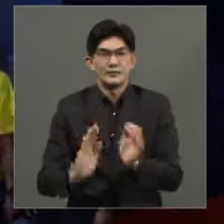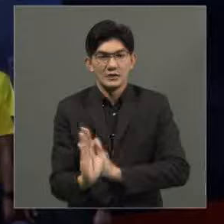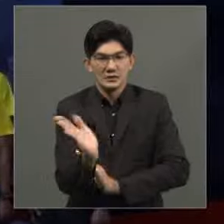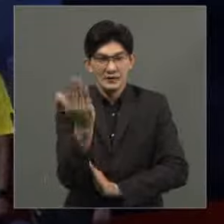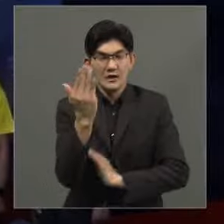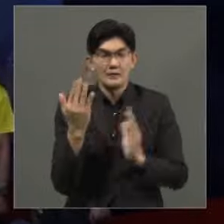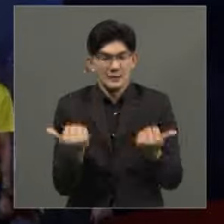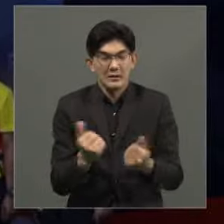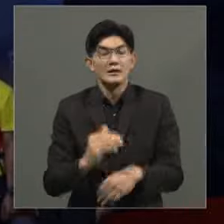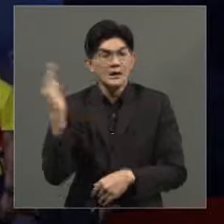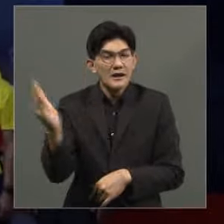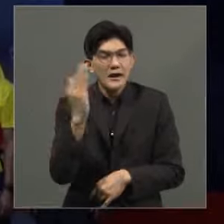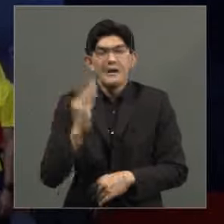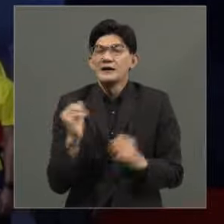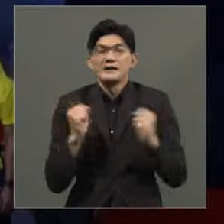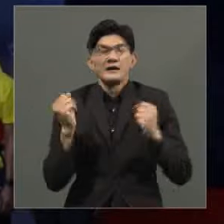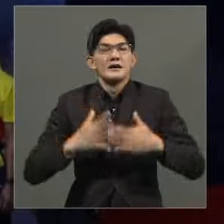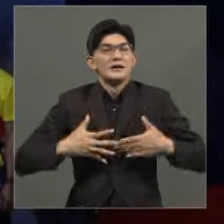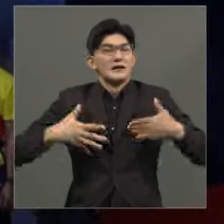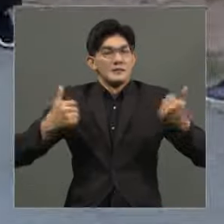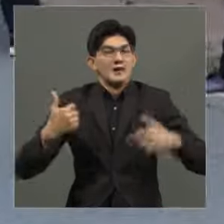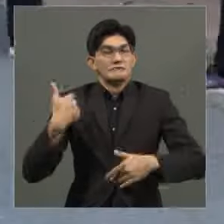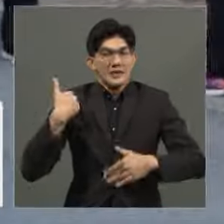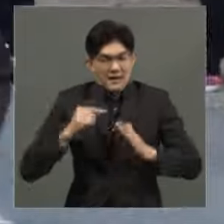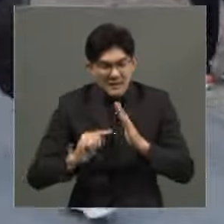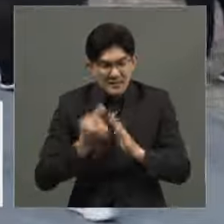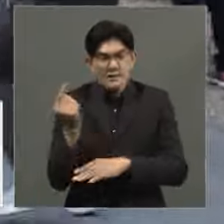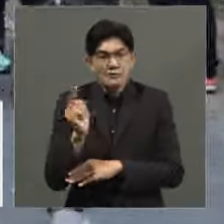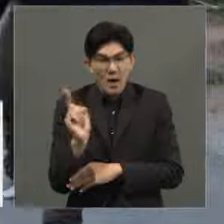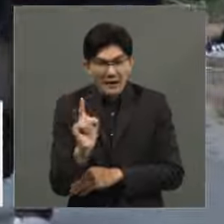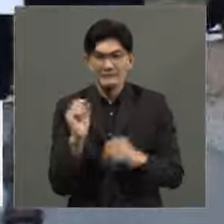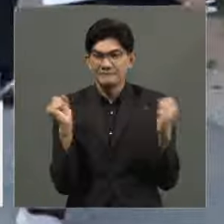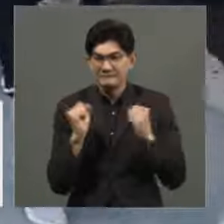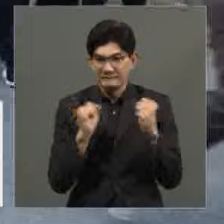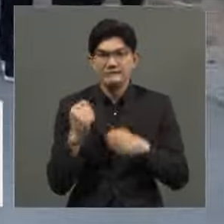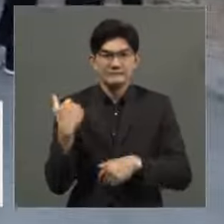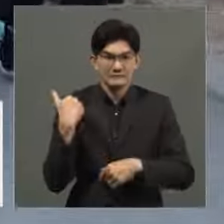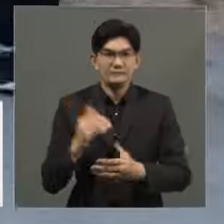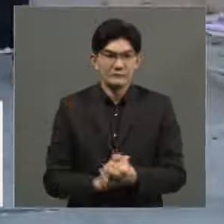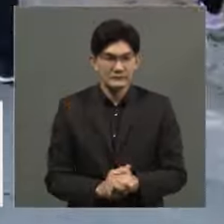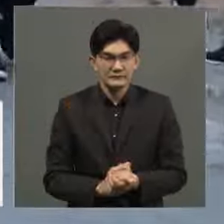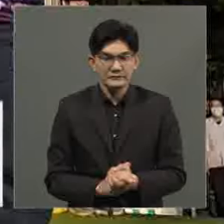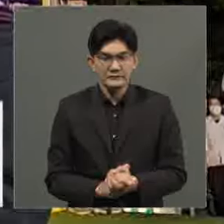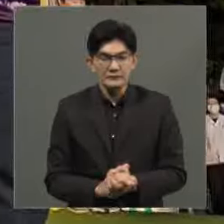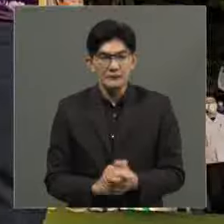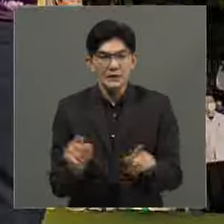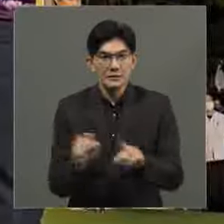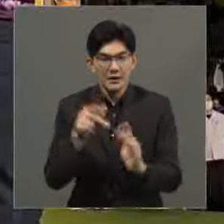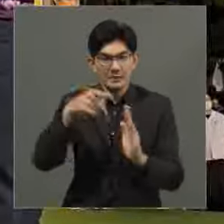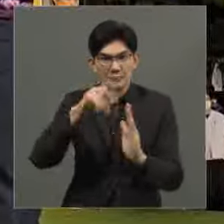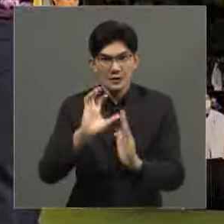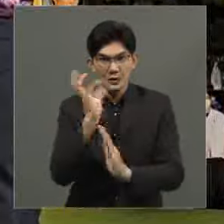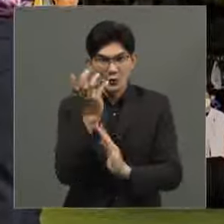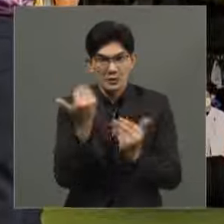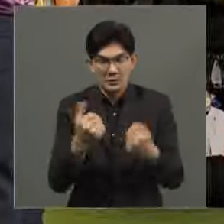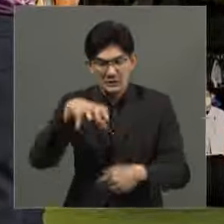ฮะท่ามกลางอากาศเย็นสบายฮะในช่วงเริ่มต้นฤดูหนาวแนี้นะครับเช่นเดียวกับที่พิษณุโลกครับ